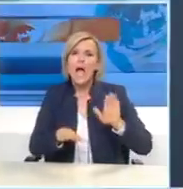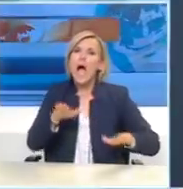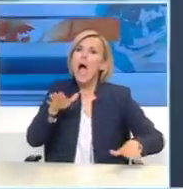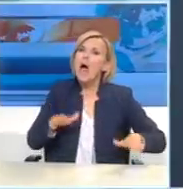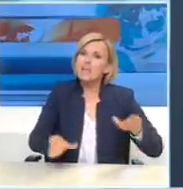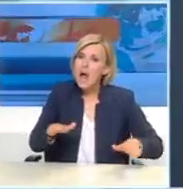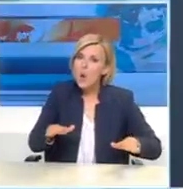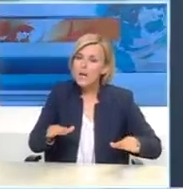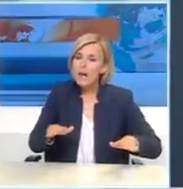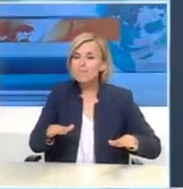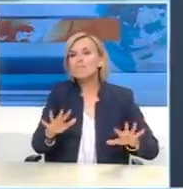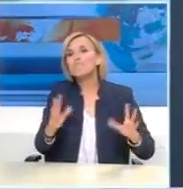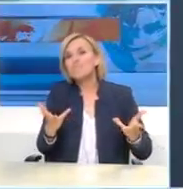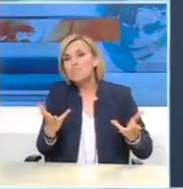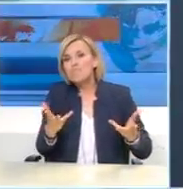εμβολίου.